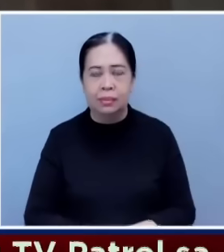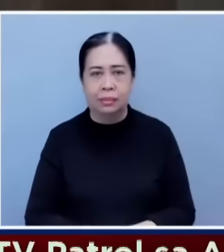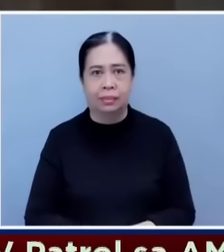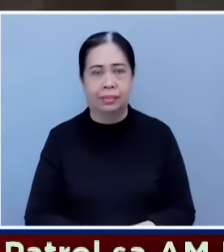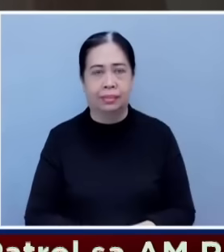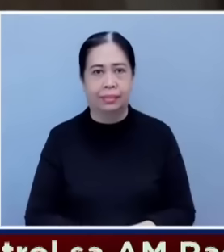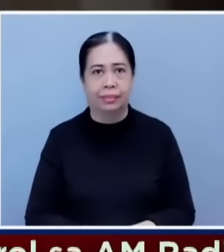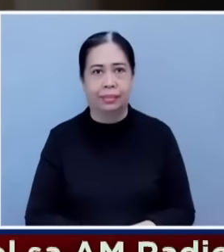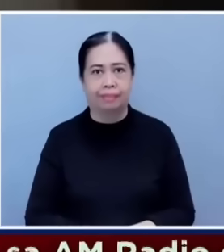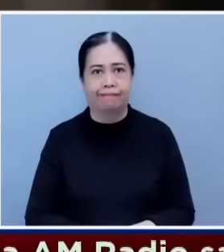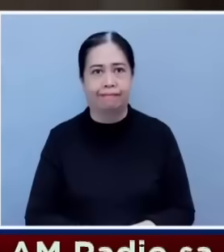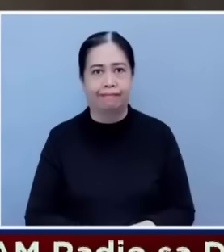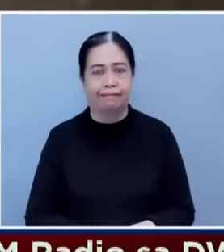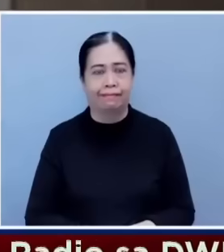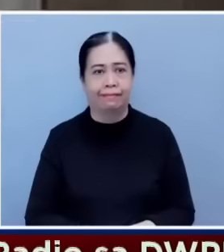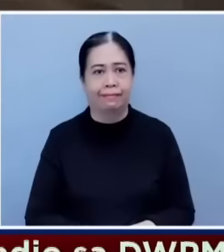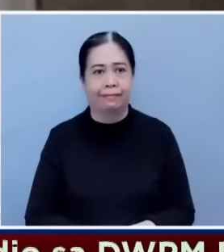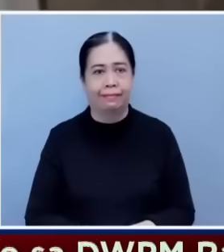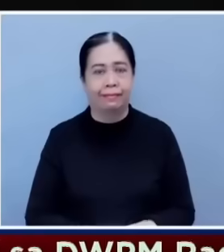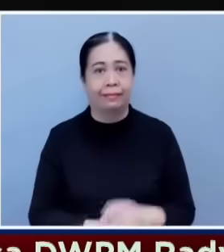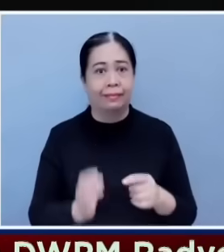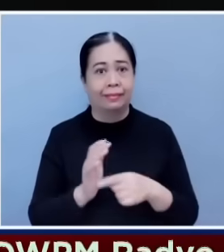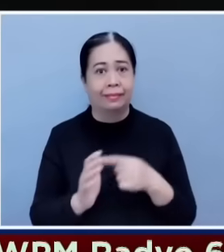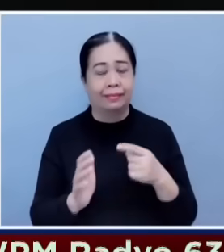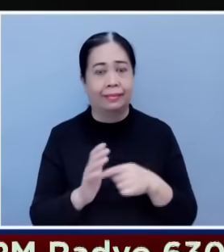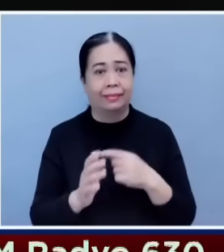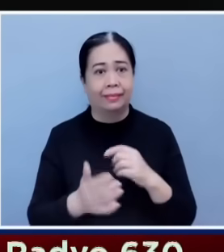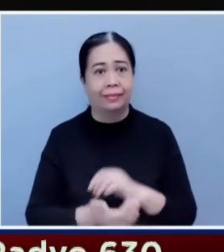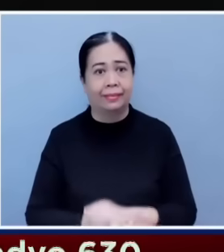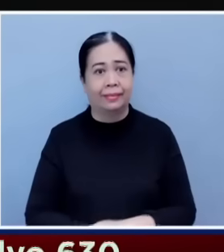dito may naglalagabungan dito.